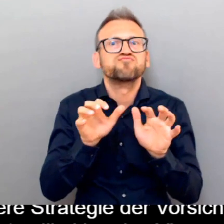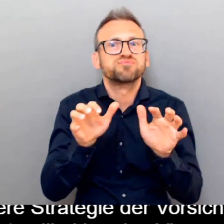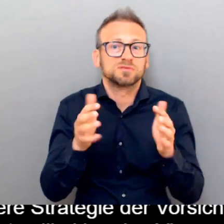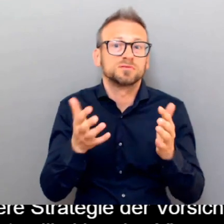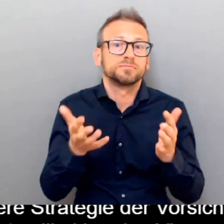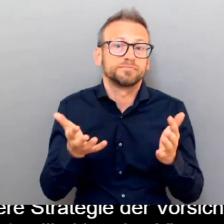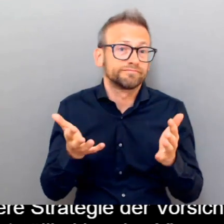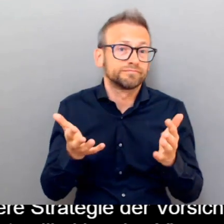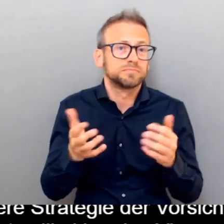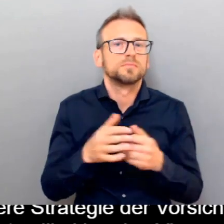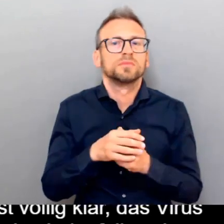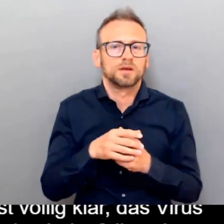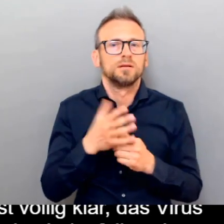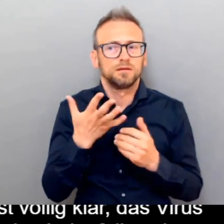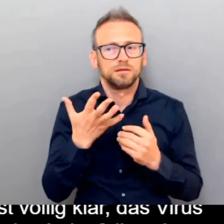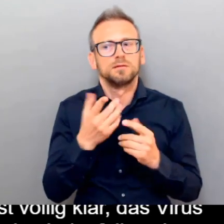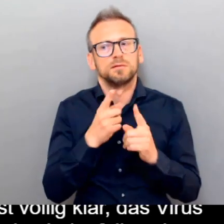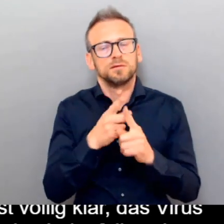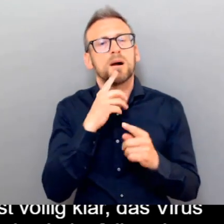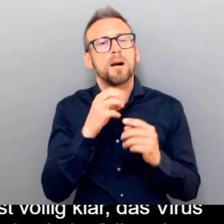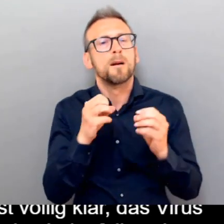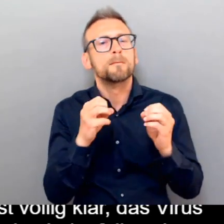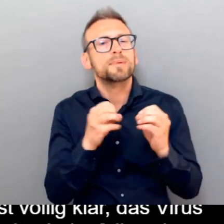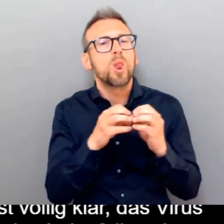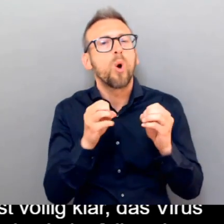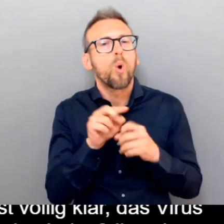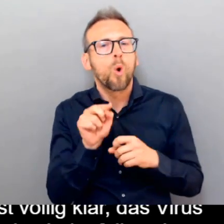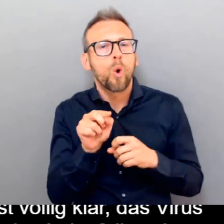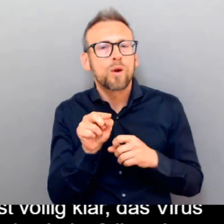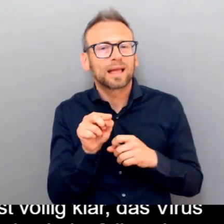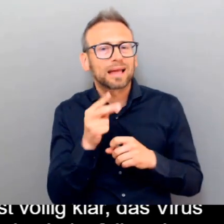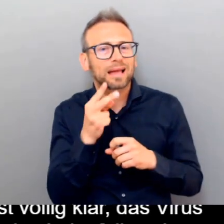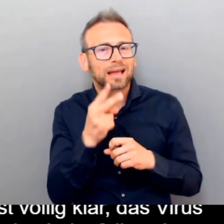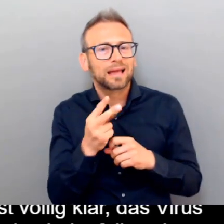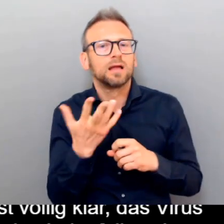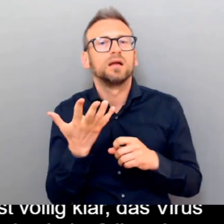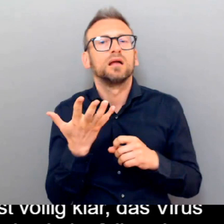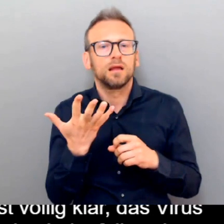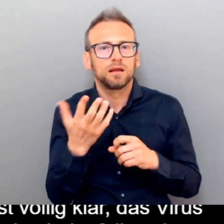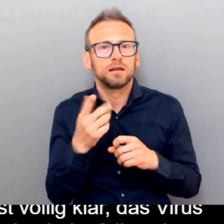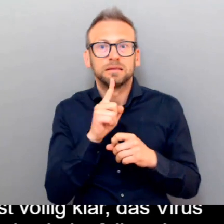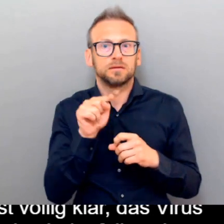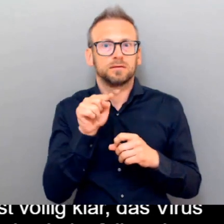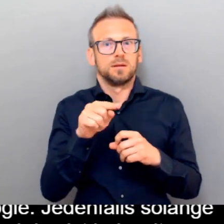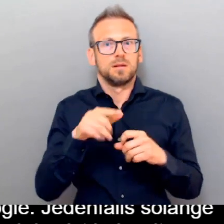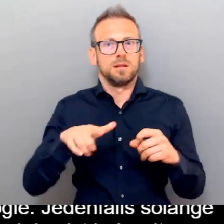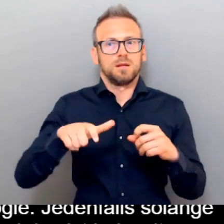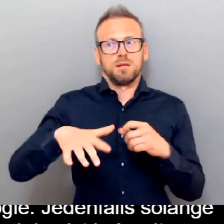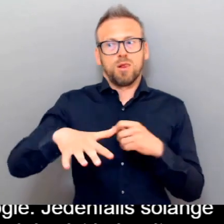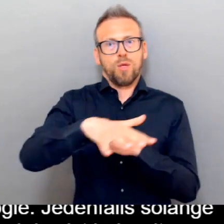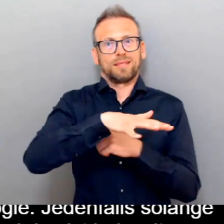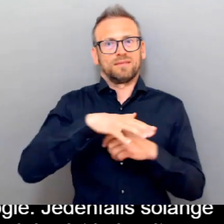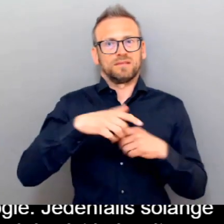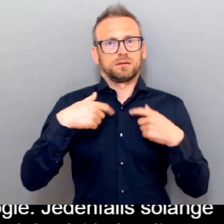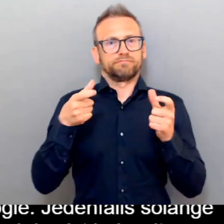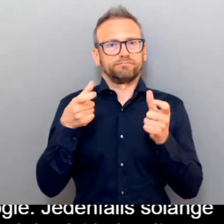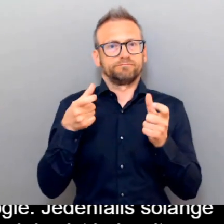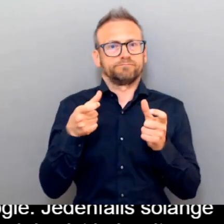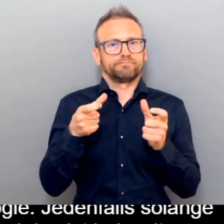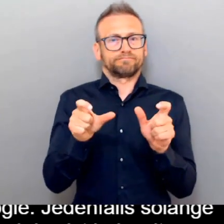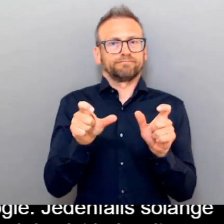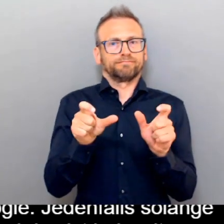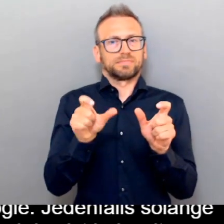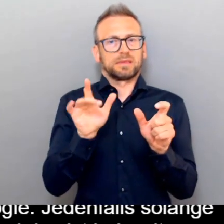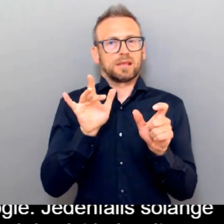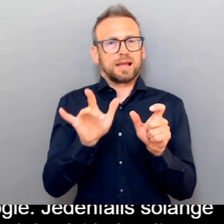immun ist, sondern noch empfänglich für das Virus, hängt es eben ganz stark von dem Verantwortungsbewusstsein der Bürgerinnen und